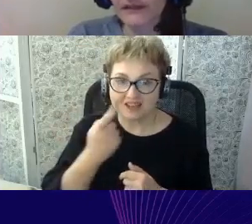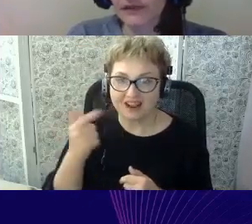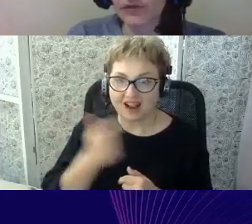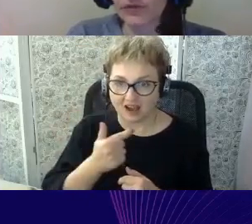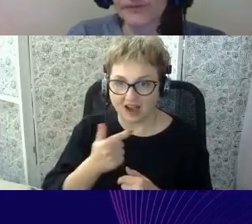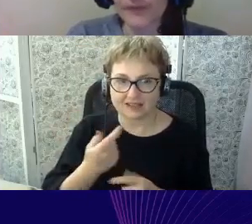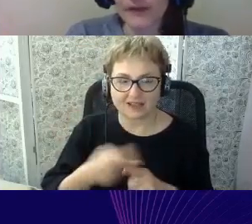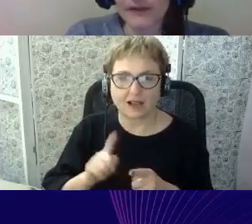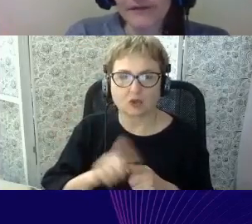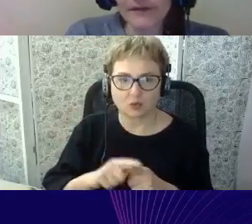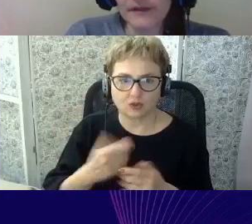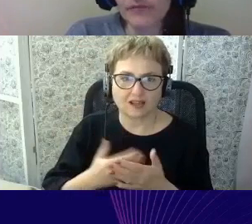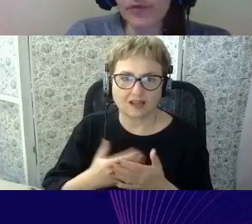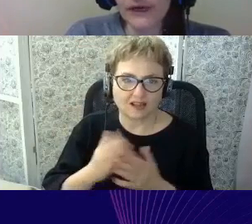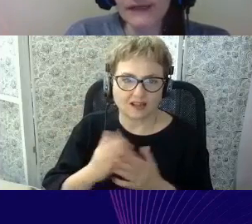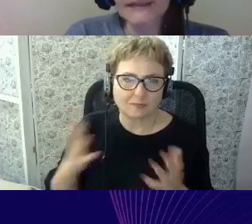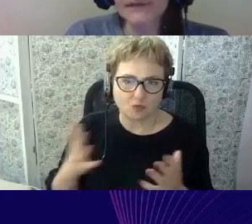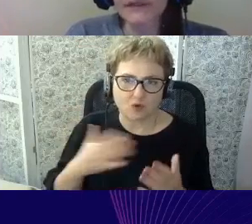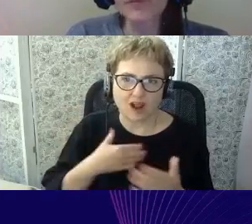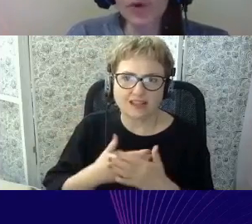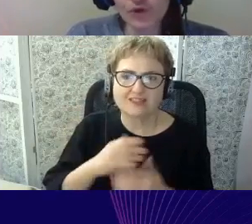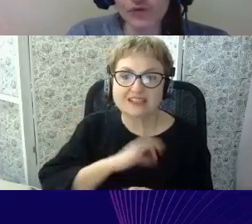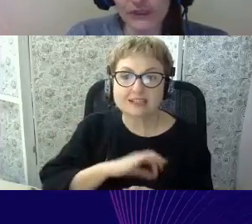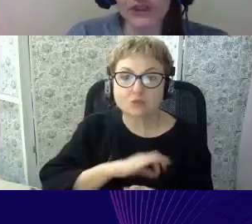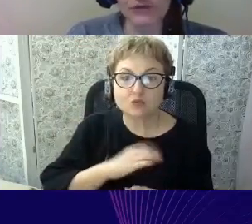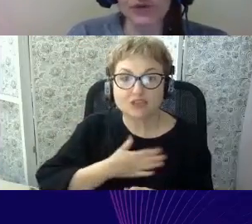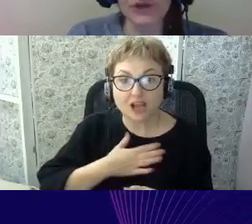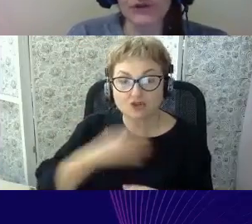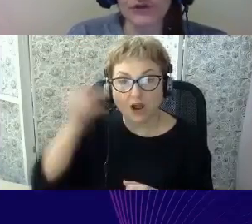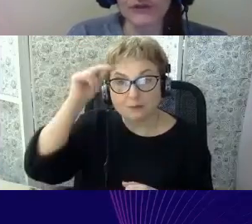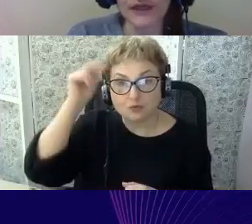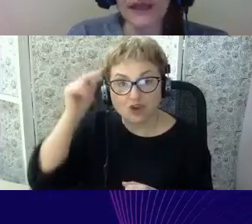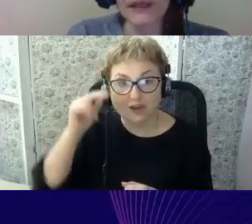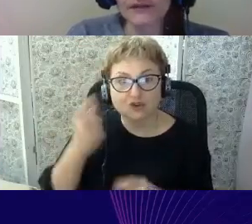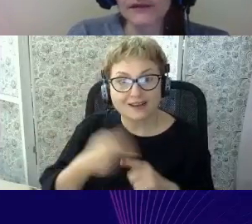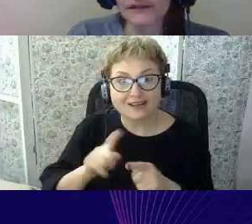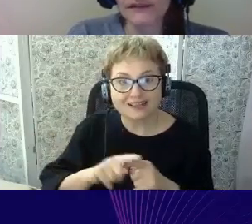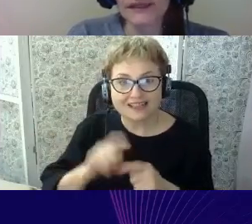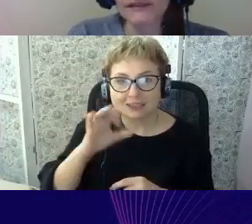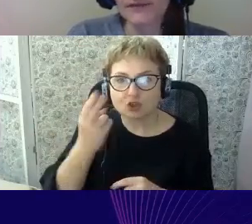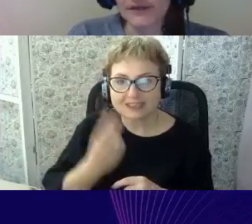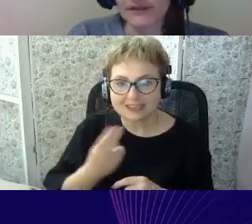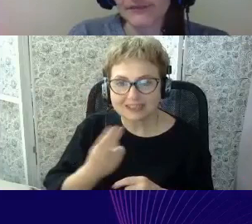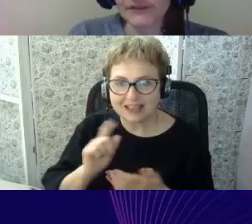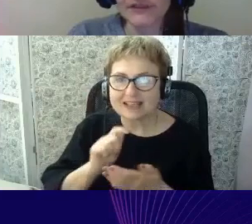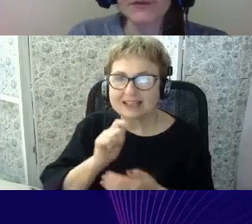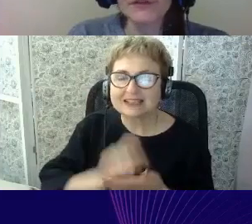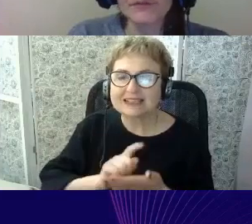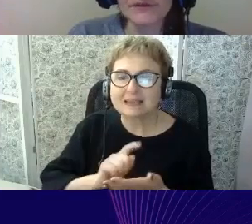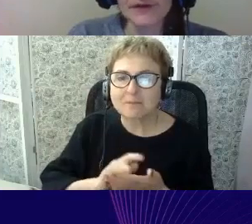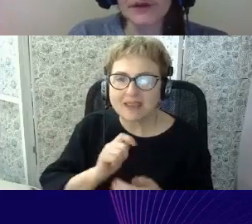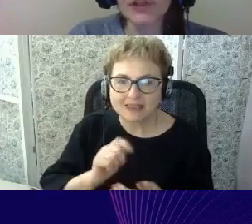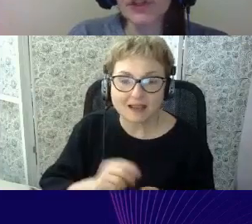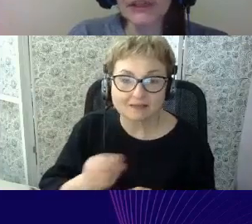Первая гарантия, которую, наверное, наиболее активно используют наши обучающиеся, это социальная стипендия. Здесь